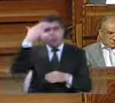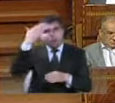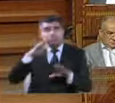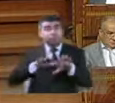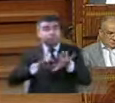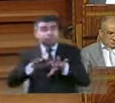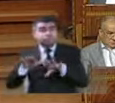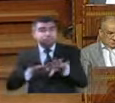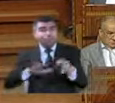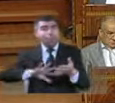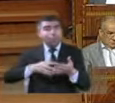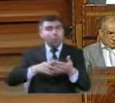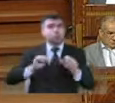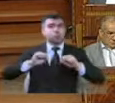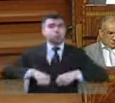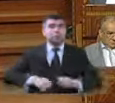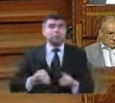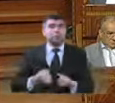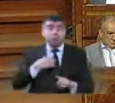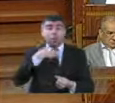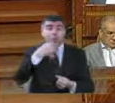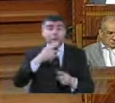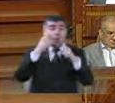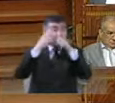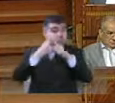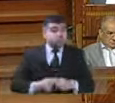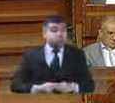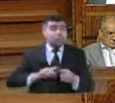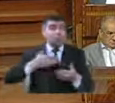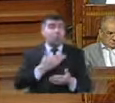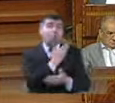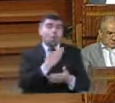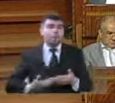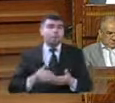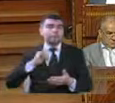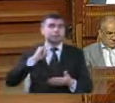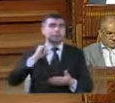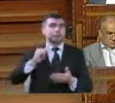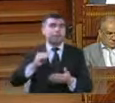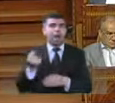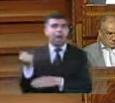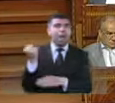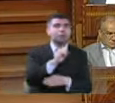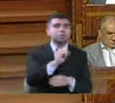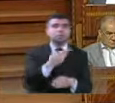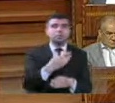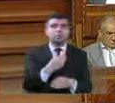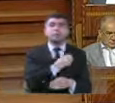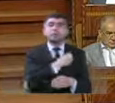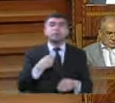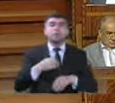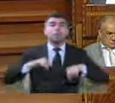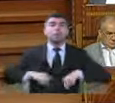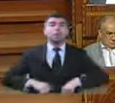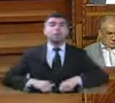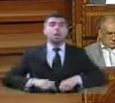معقلا. لهذا كنظن ان العمليه خاص امكانيات ماليه، هذا هو الاساسي، وخاص الحكومه تضخ امكانيات ماليه على اساس باش تحسن الوضع الصحي